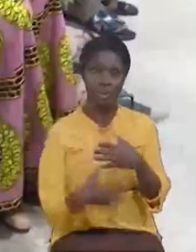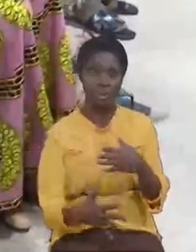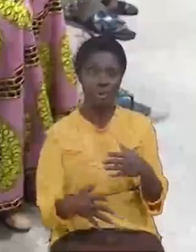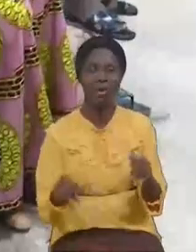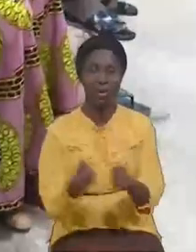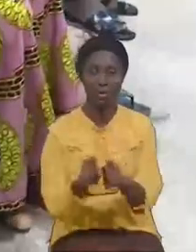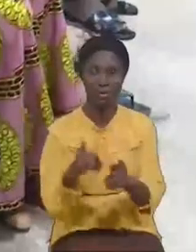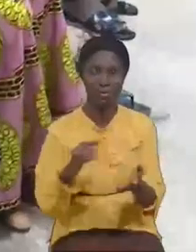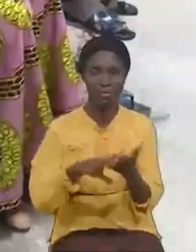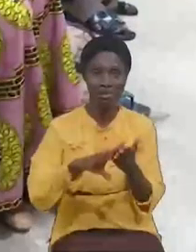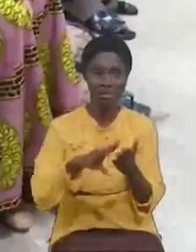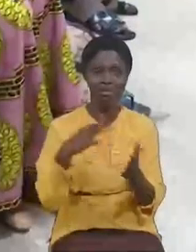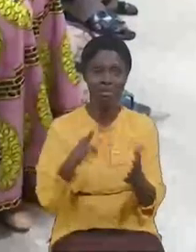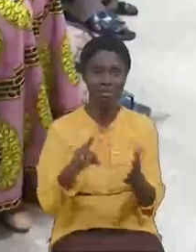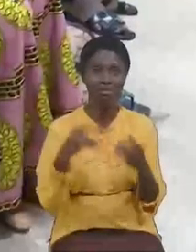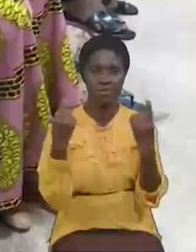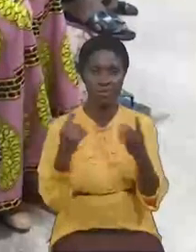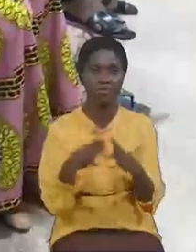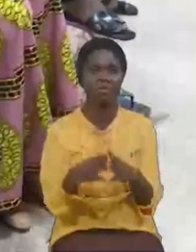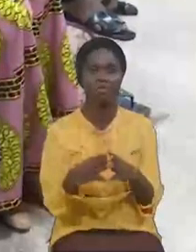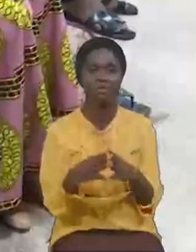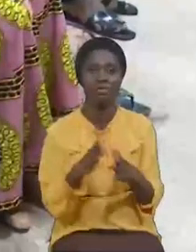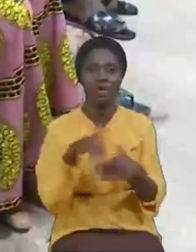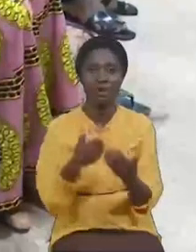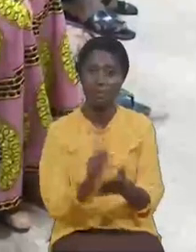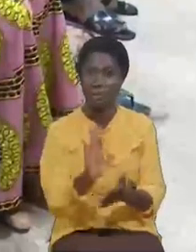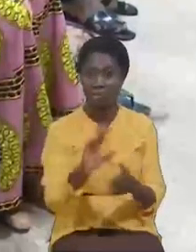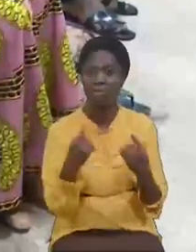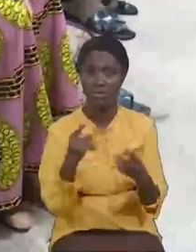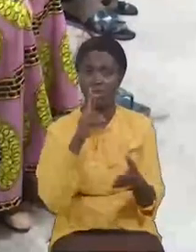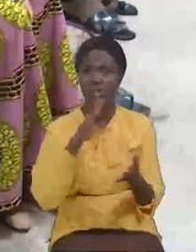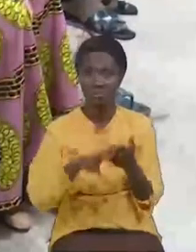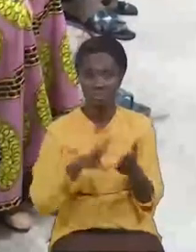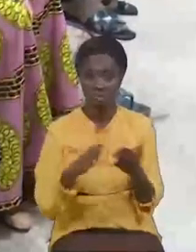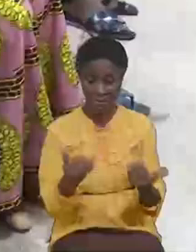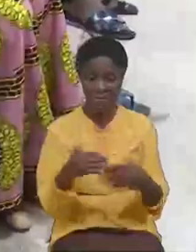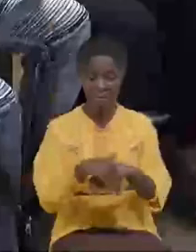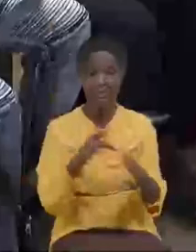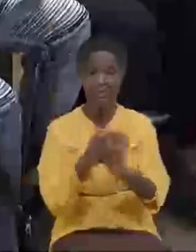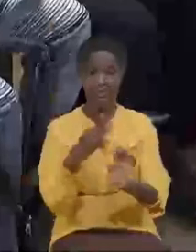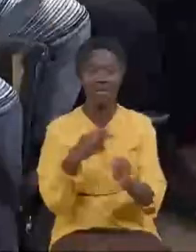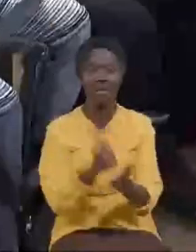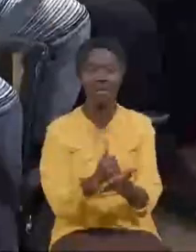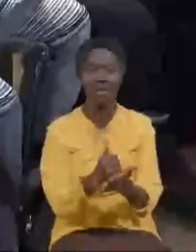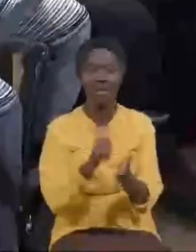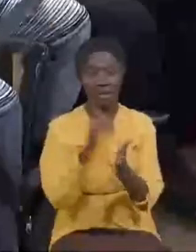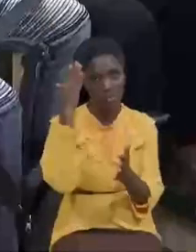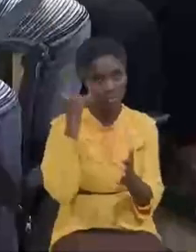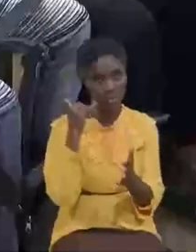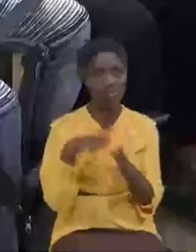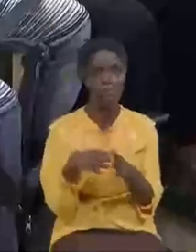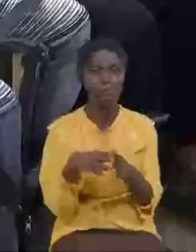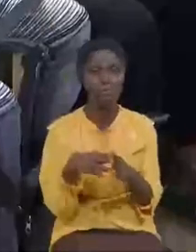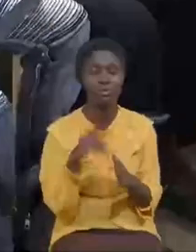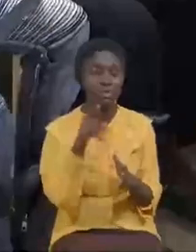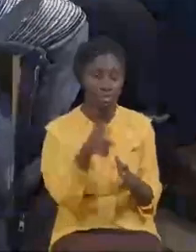la rémission des péchés. Tous vos péchés sont pardonnés ce soir. » C'est pourquoi vous